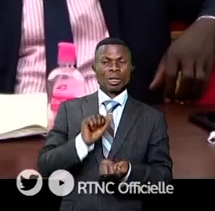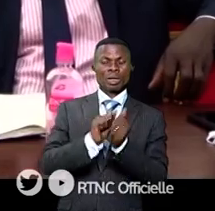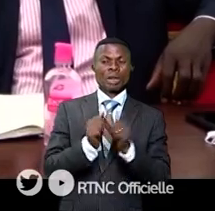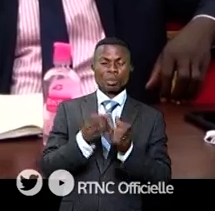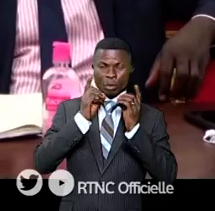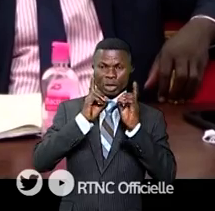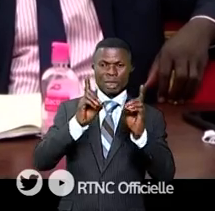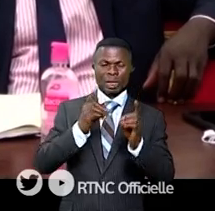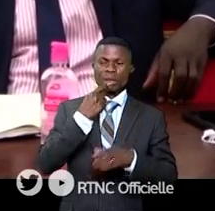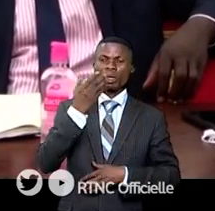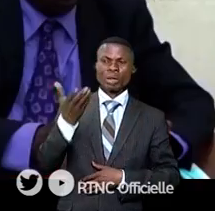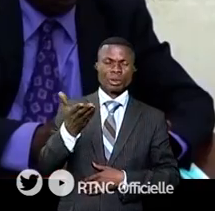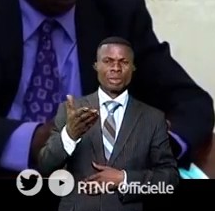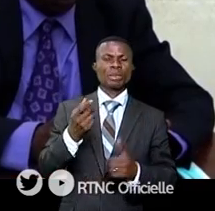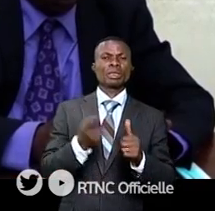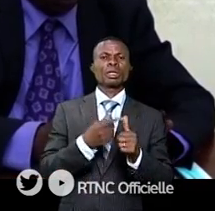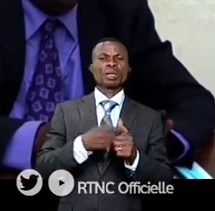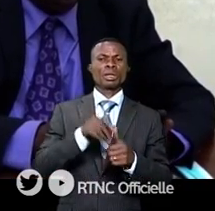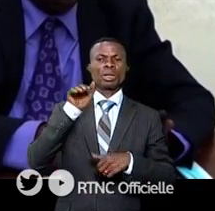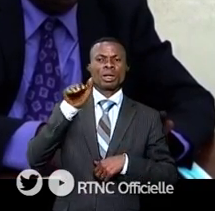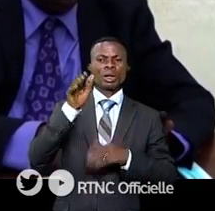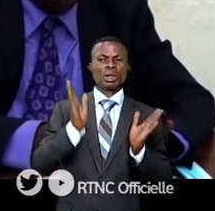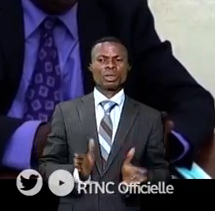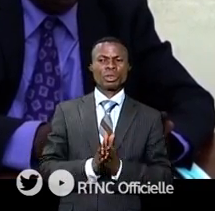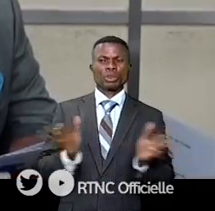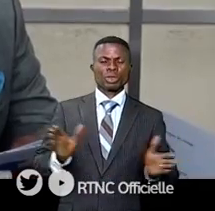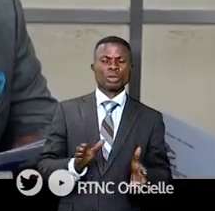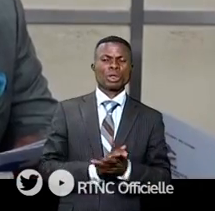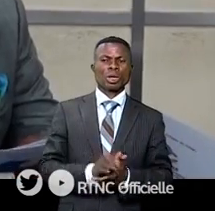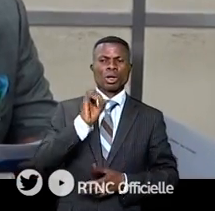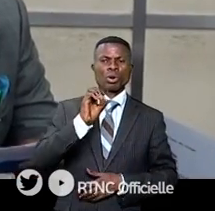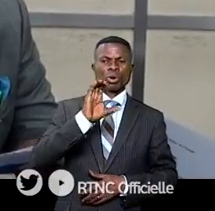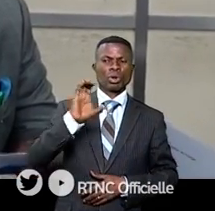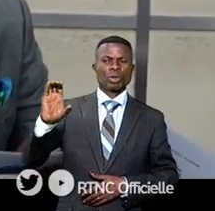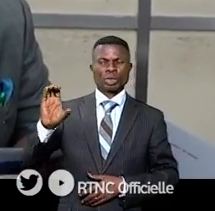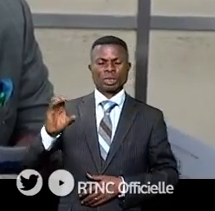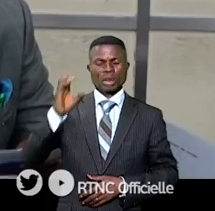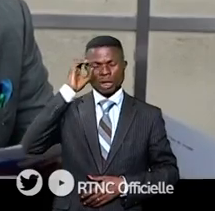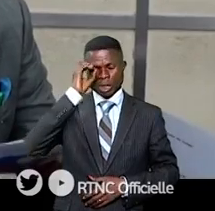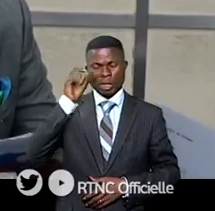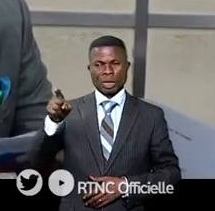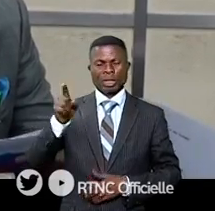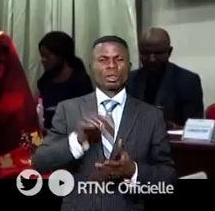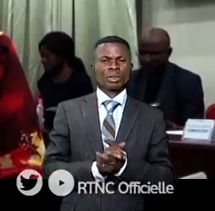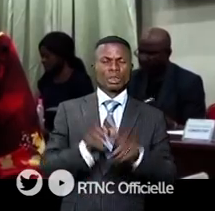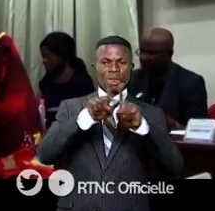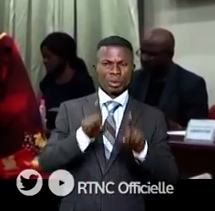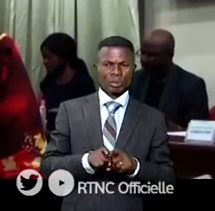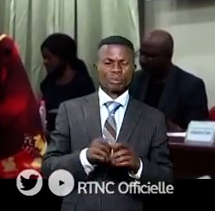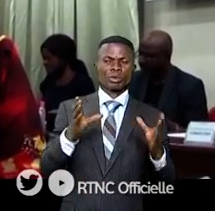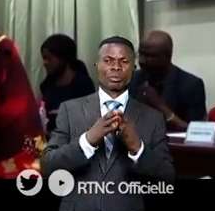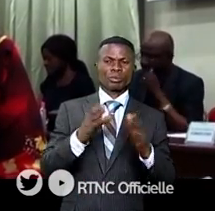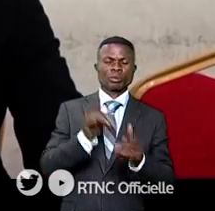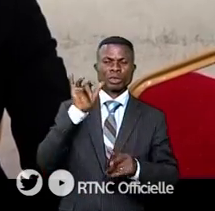ont été prononcés par d'abord le directeur général de l'OCC, Célestin Pierre Issassi Tabouamoussimboa, et ensuite par